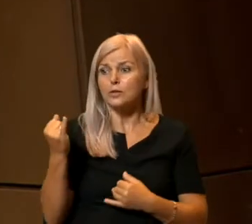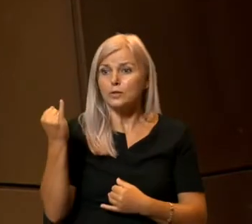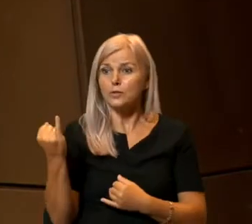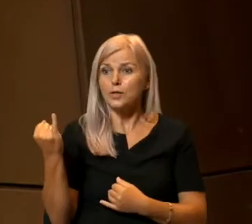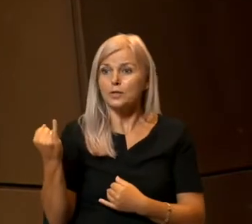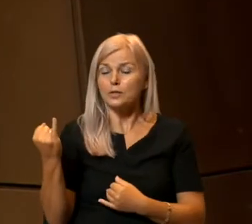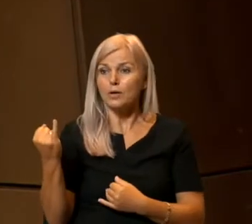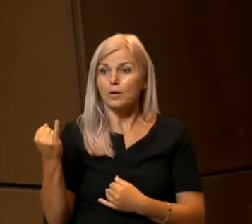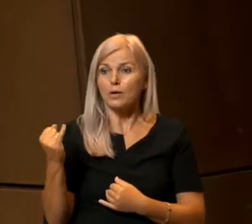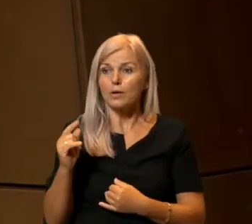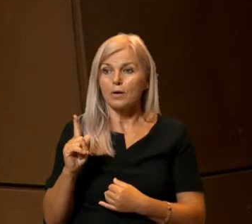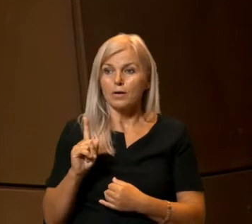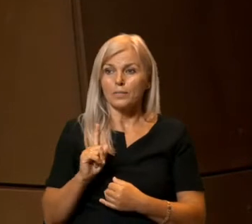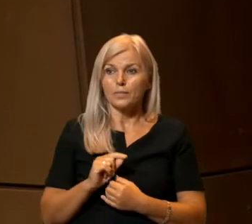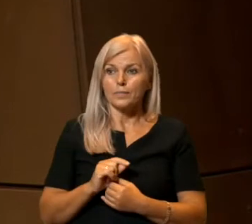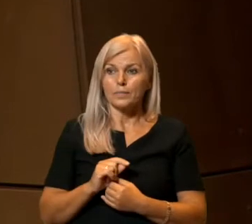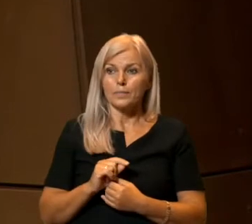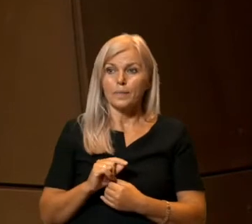lub też